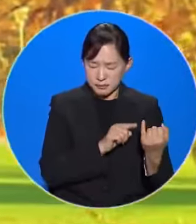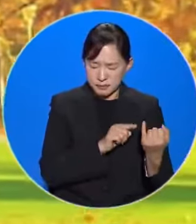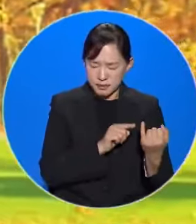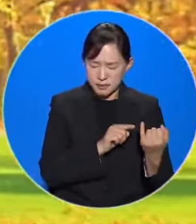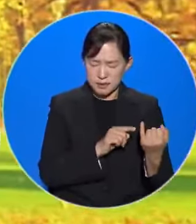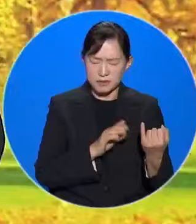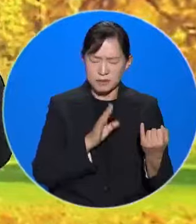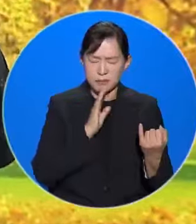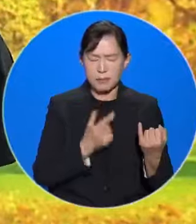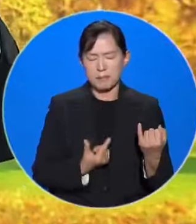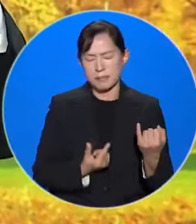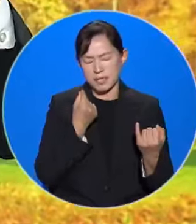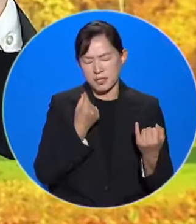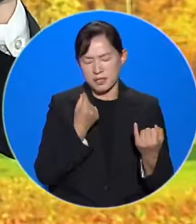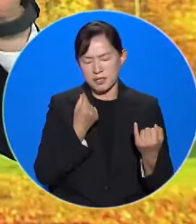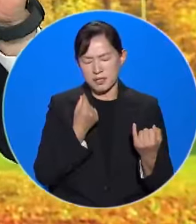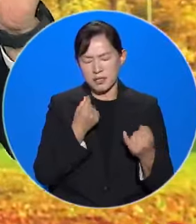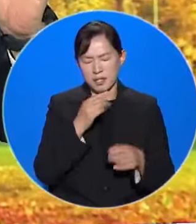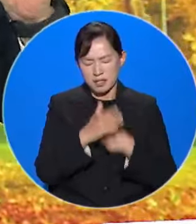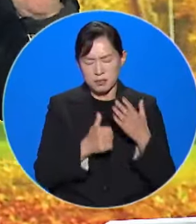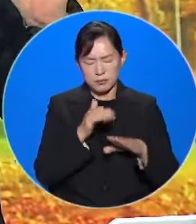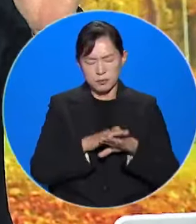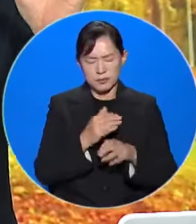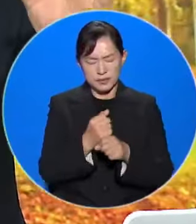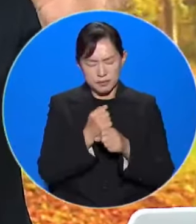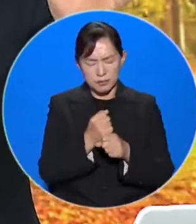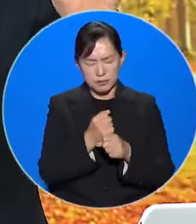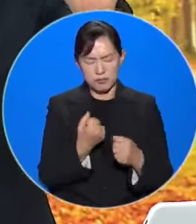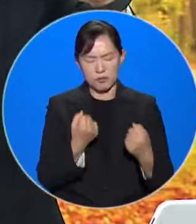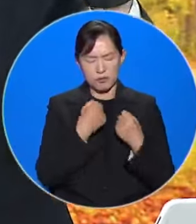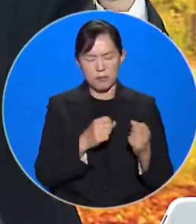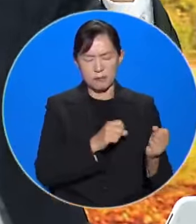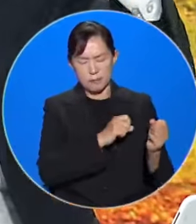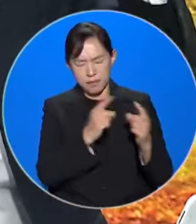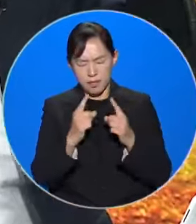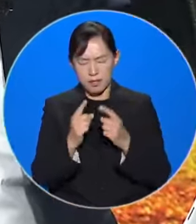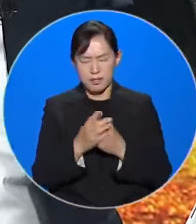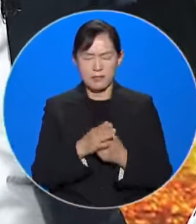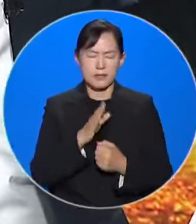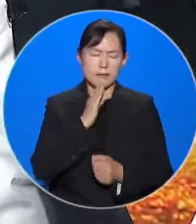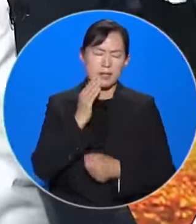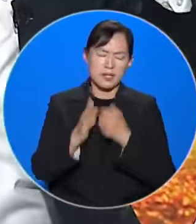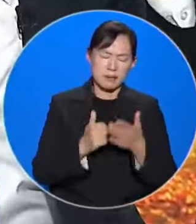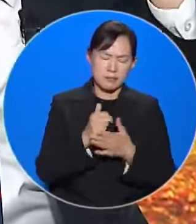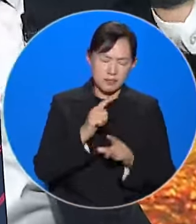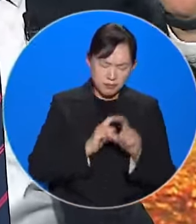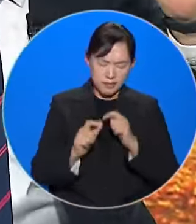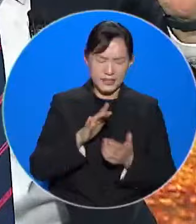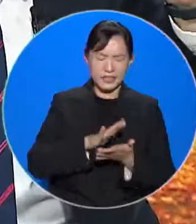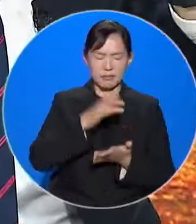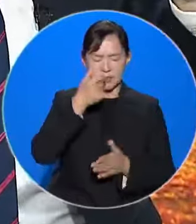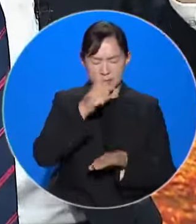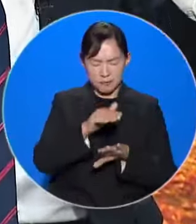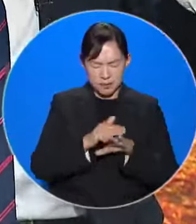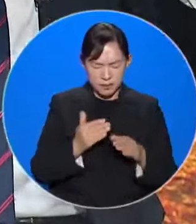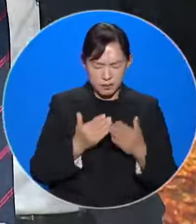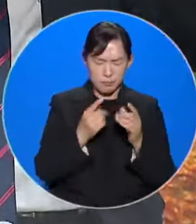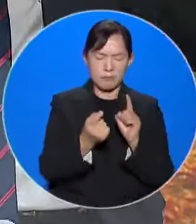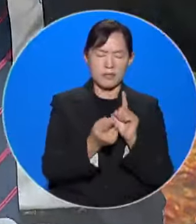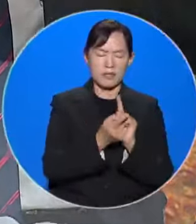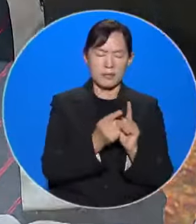정말 속히 하나님 손 붙들고 건강 회복하여서 정말 하나님을 더 뜨겁게 예배하고 만날 수